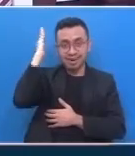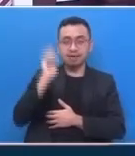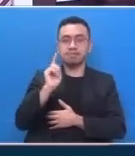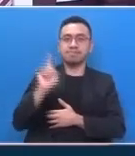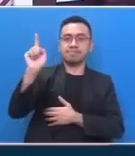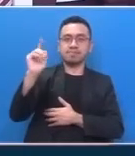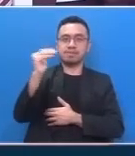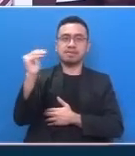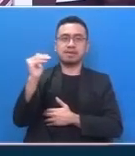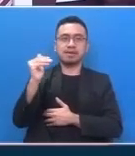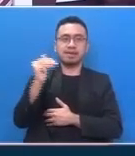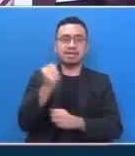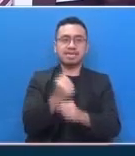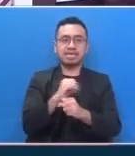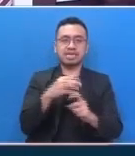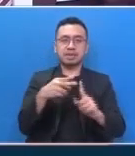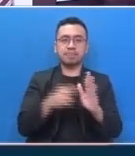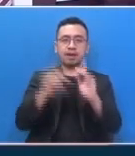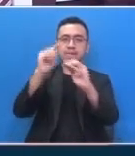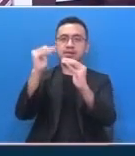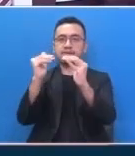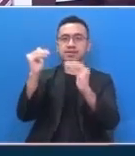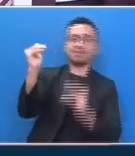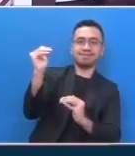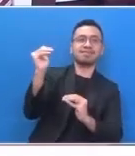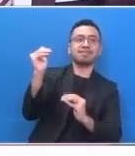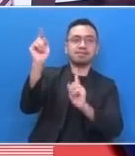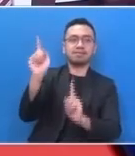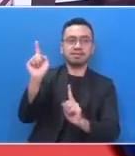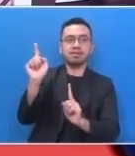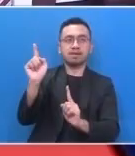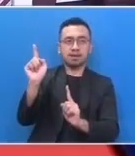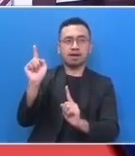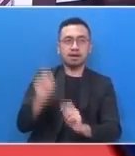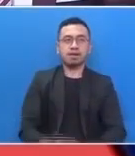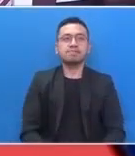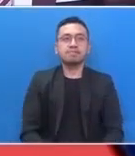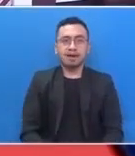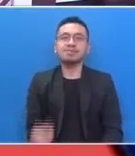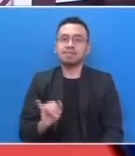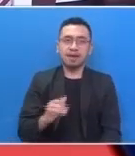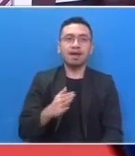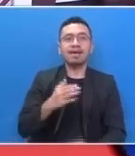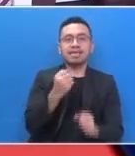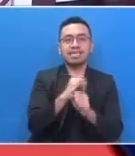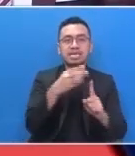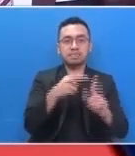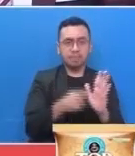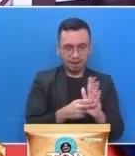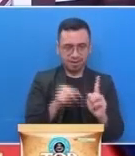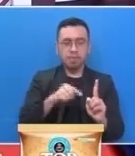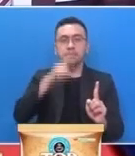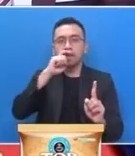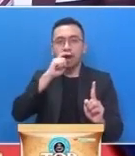juga Ganjar adalah bawahan dari ayahnya Gibran eh dan kita tahu juga kedua-duanya adalah kaderpedi perjuangan